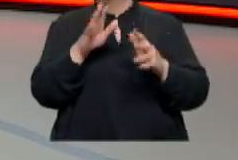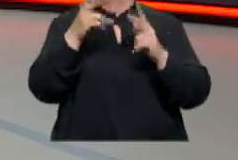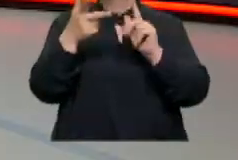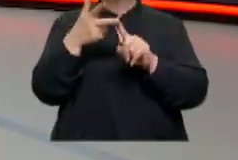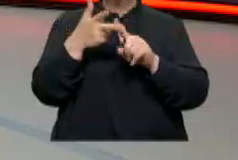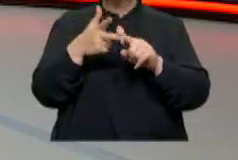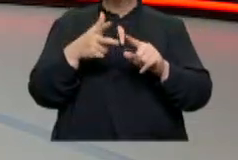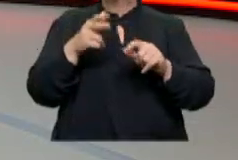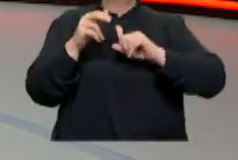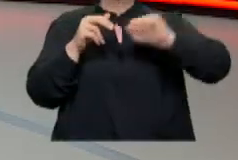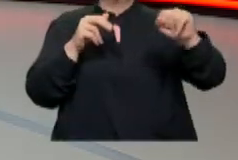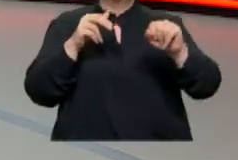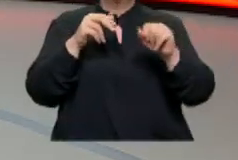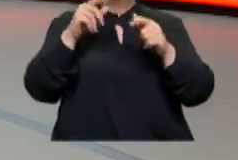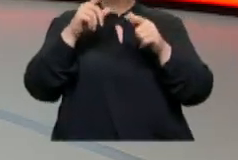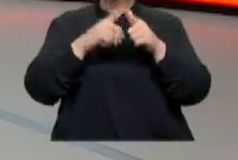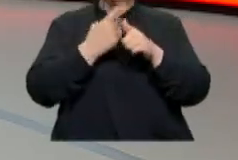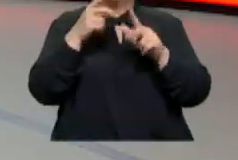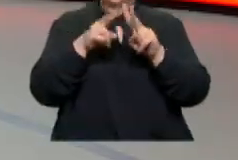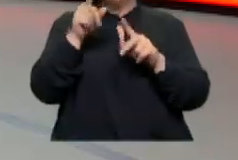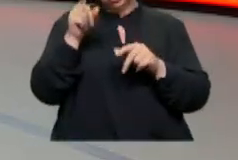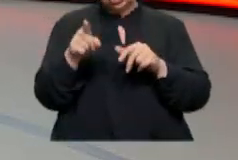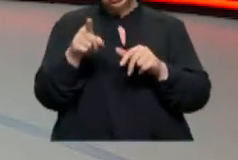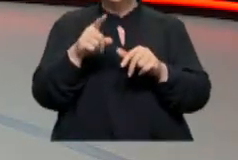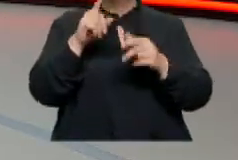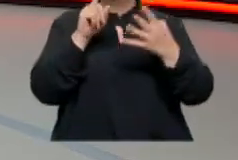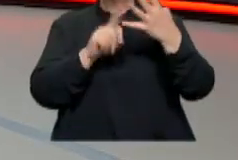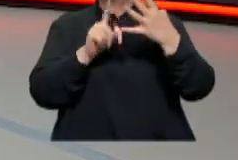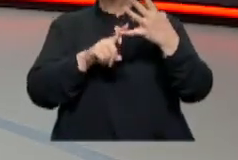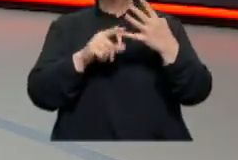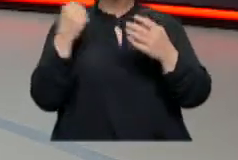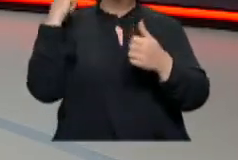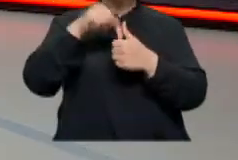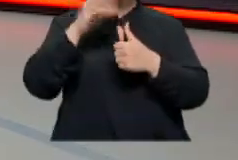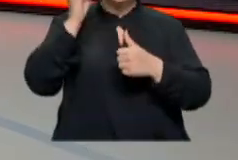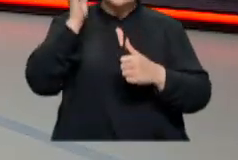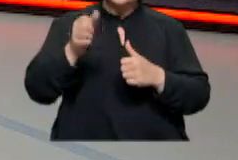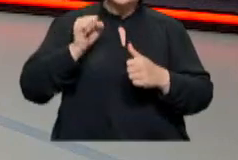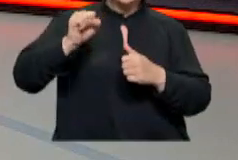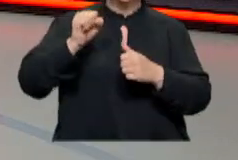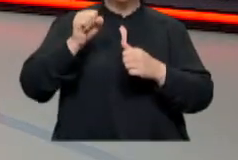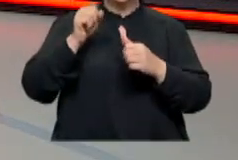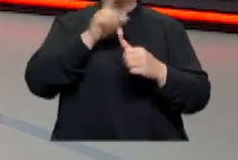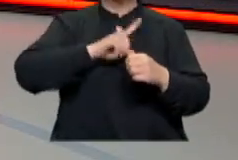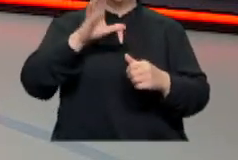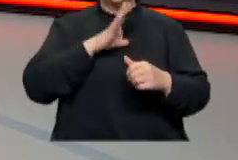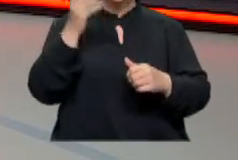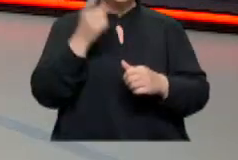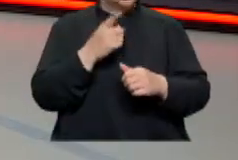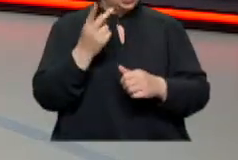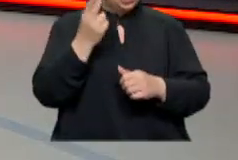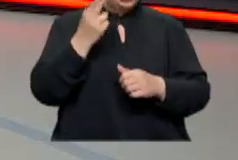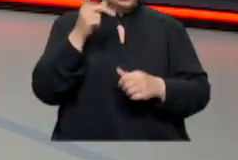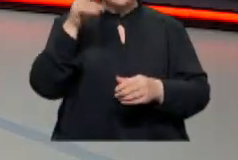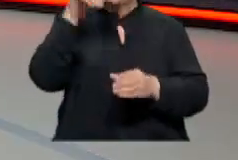Üçüncü sırada sosyalist aday var Jean-Luc Mélenchon. Dördüncü sırada tekrar aşırı sağcı bir aday var. %7 gibi